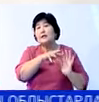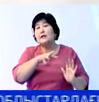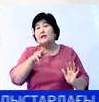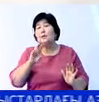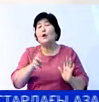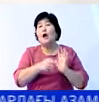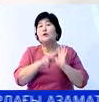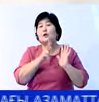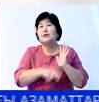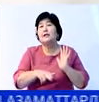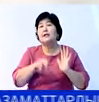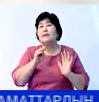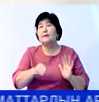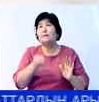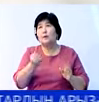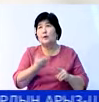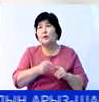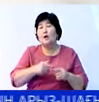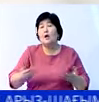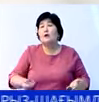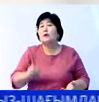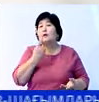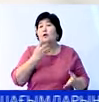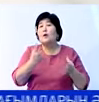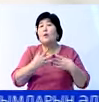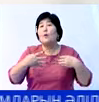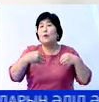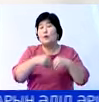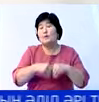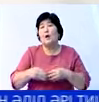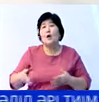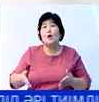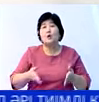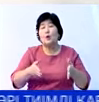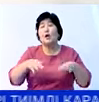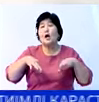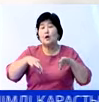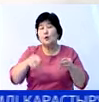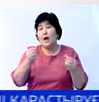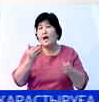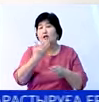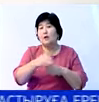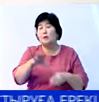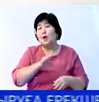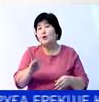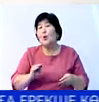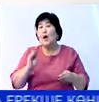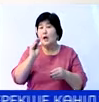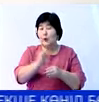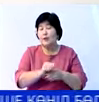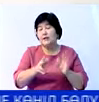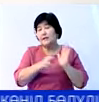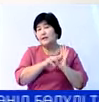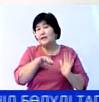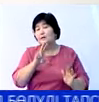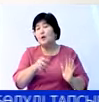680 ол жаңағы мына кеше біз тұрмыс төмен отбасыларына жолға жүруге жаңағы қаржы бөлгенбіз. Соған қосымша